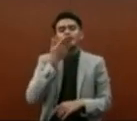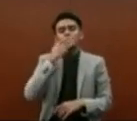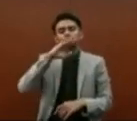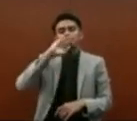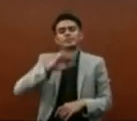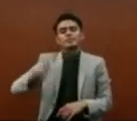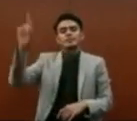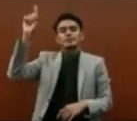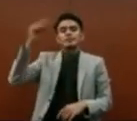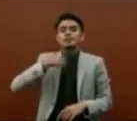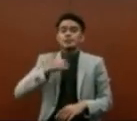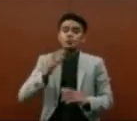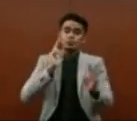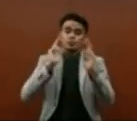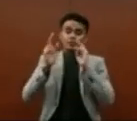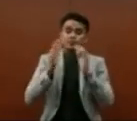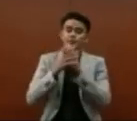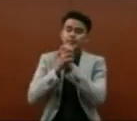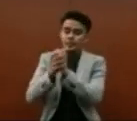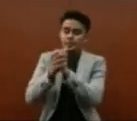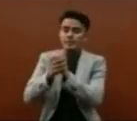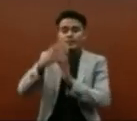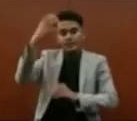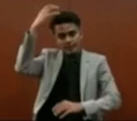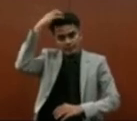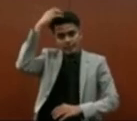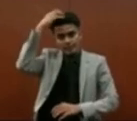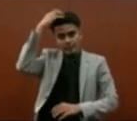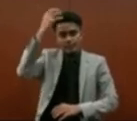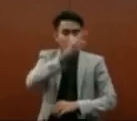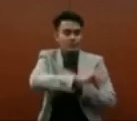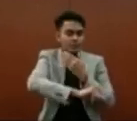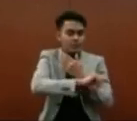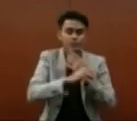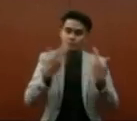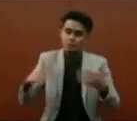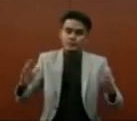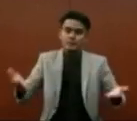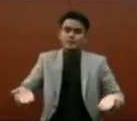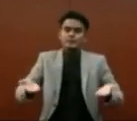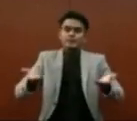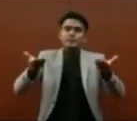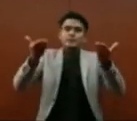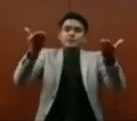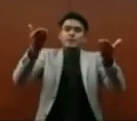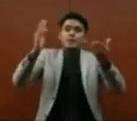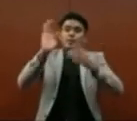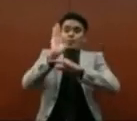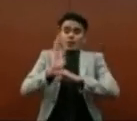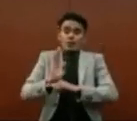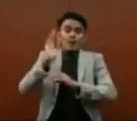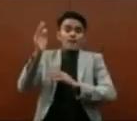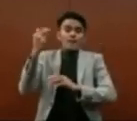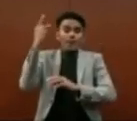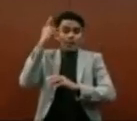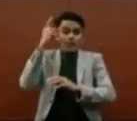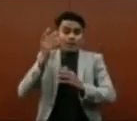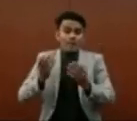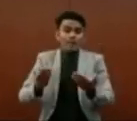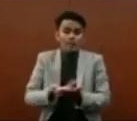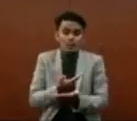ucapkanya kepada kayak islamo yang prihatin dan telah mengangkat budaya politik baru dengan menyetarakan